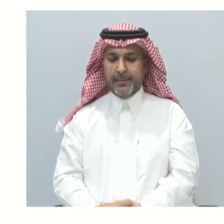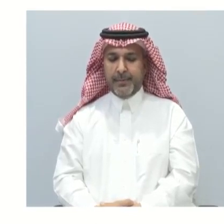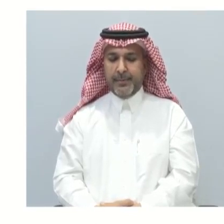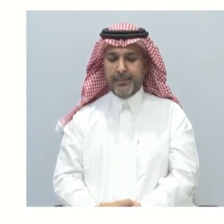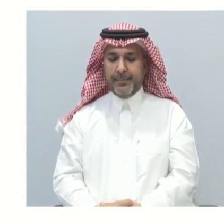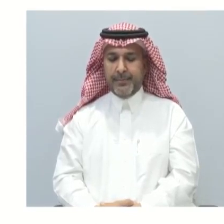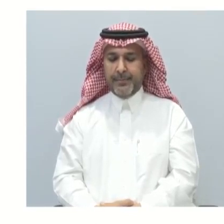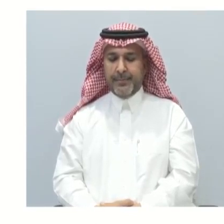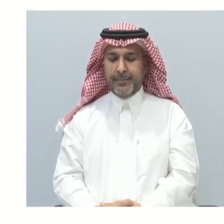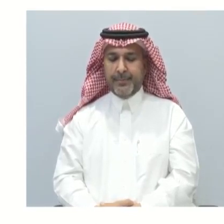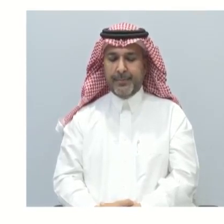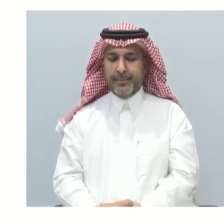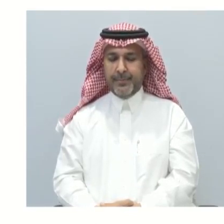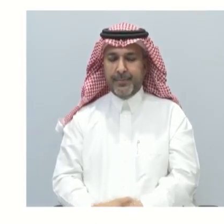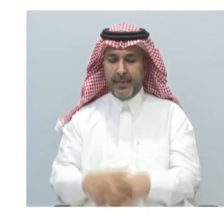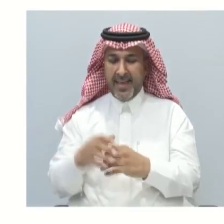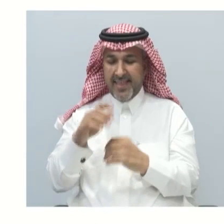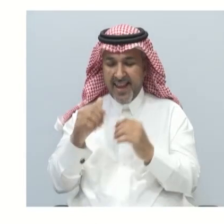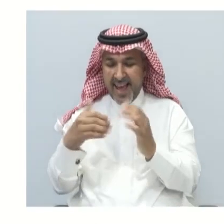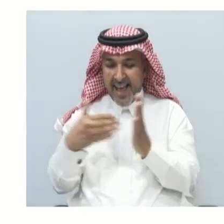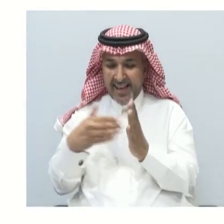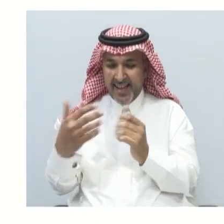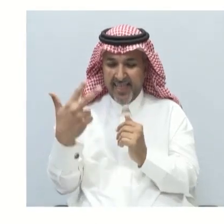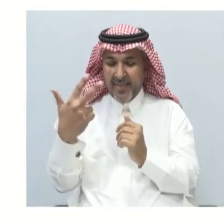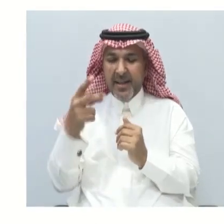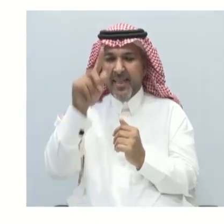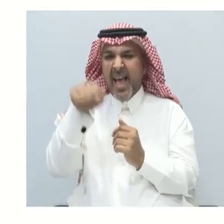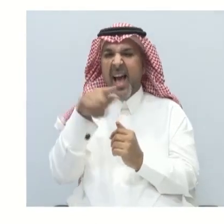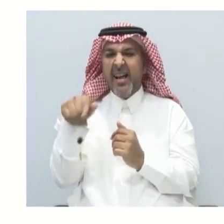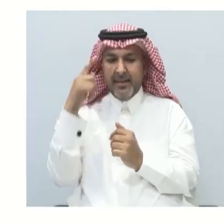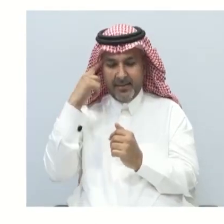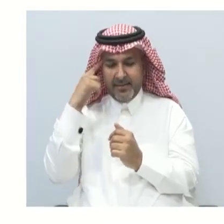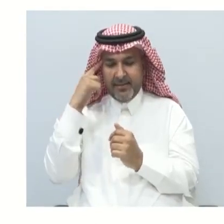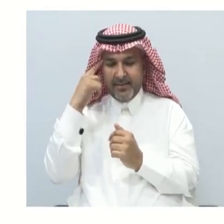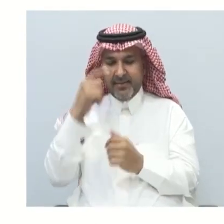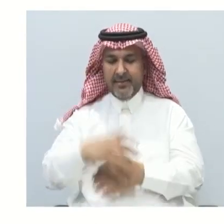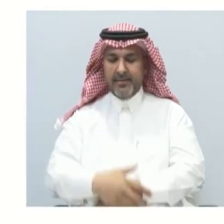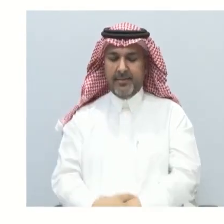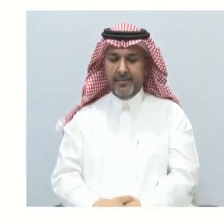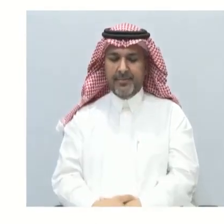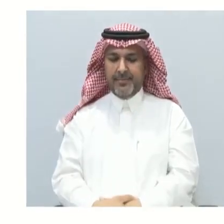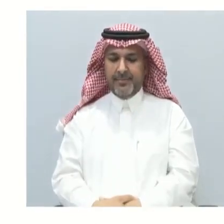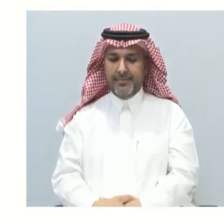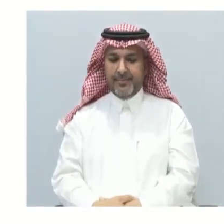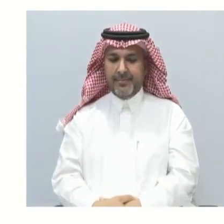كميات عدديه فبالتالي بيرسون هو يخدمني في الكميات او البيانات